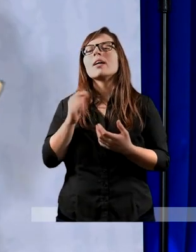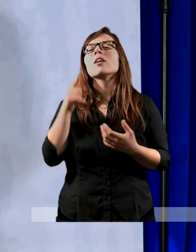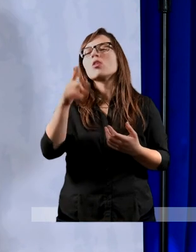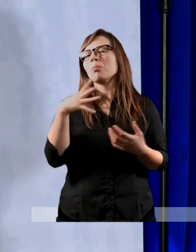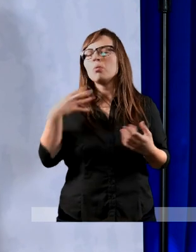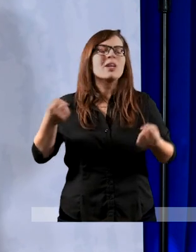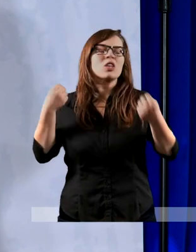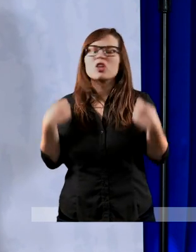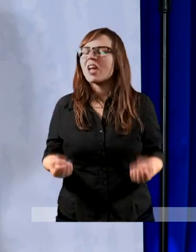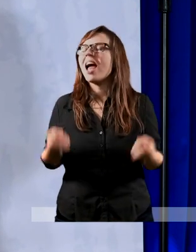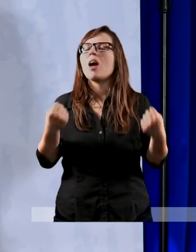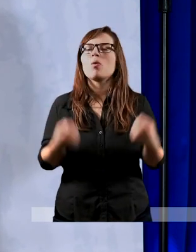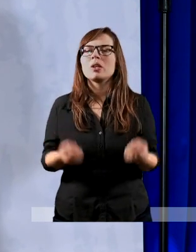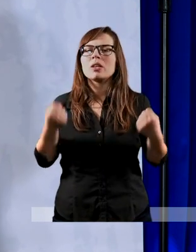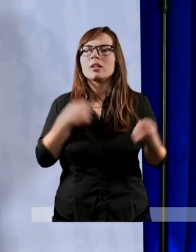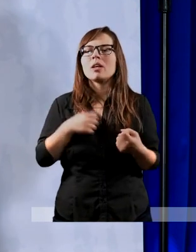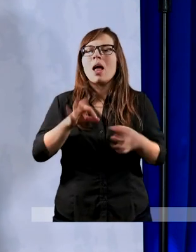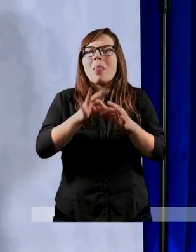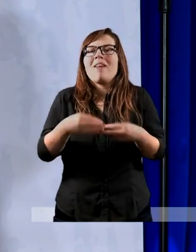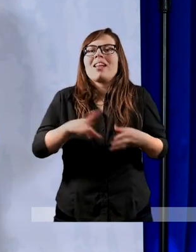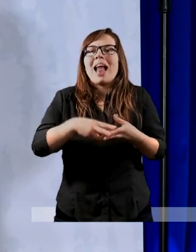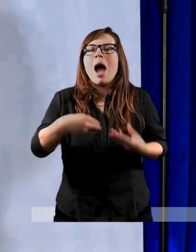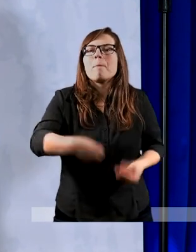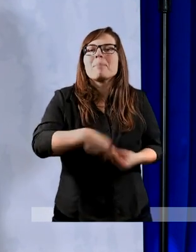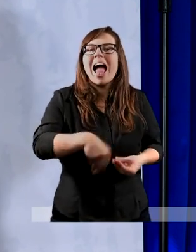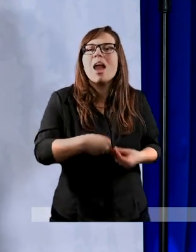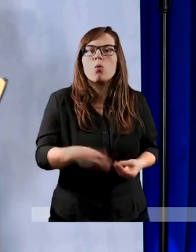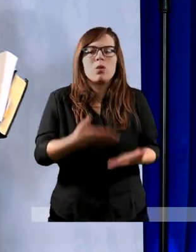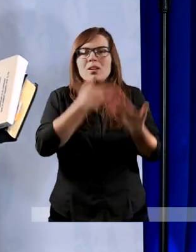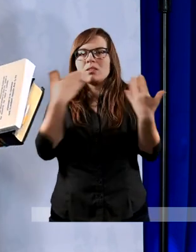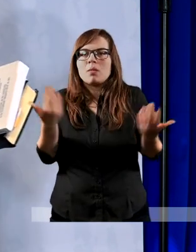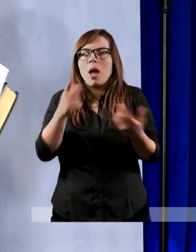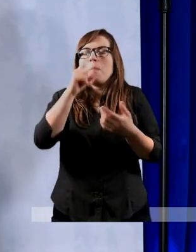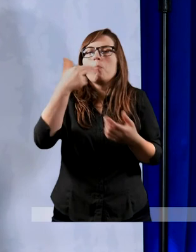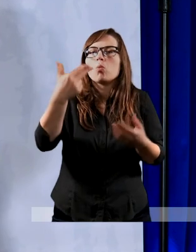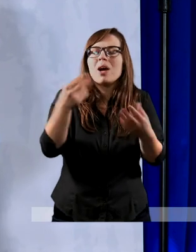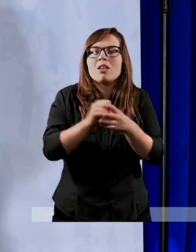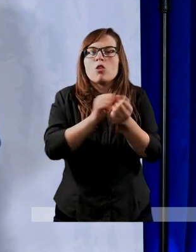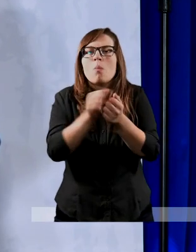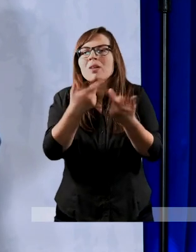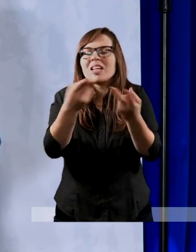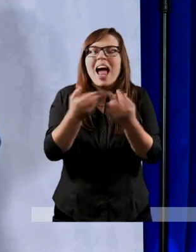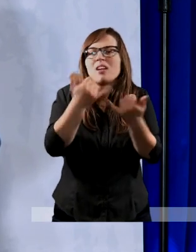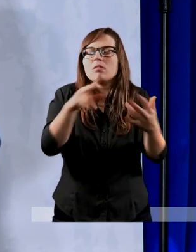ciężkie to były chwile, bo na pieluszki nawet nie mieliśmy. Pamiętam, płyn do mycia naczyń się skończył.